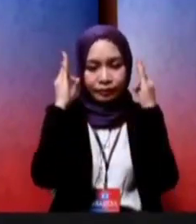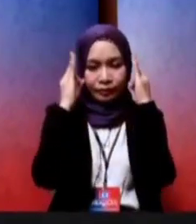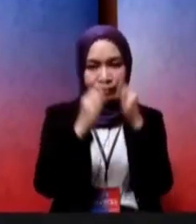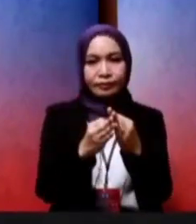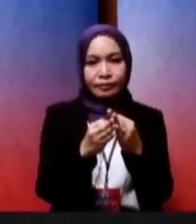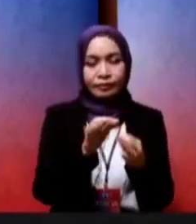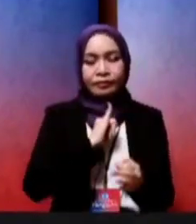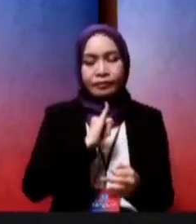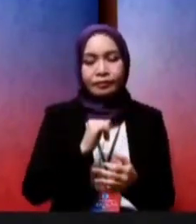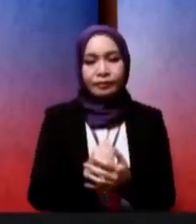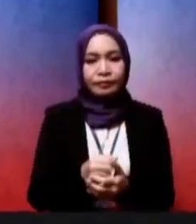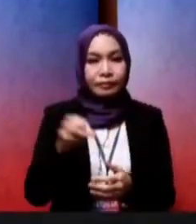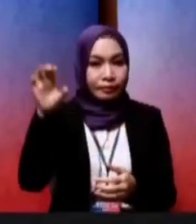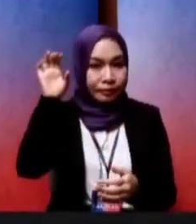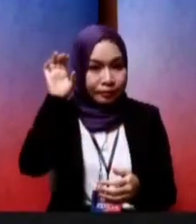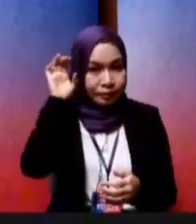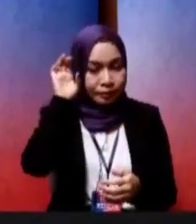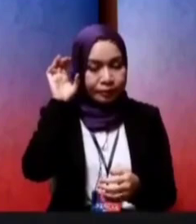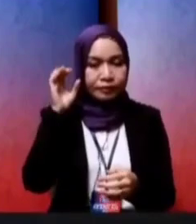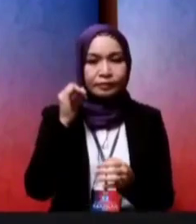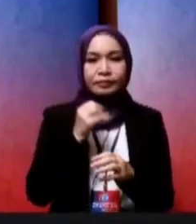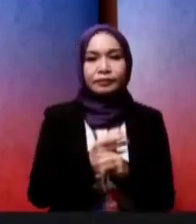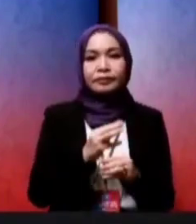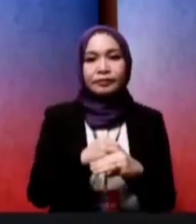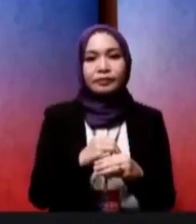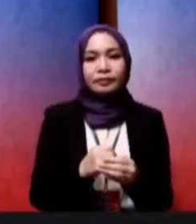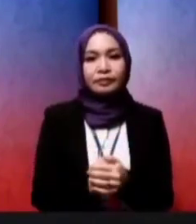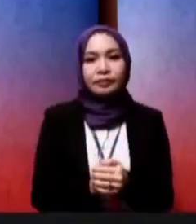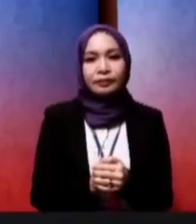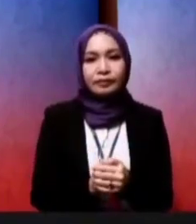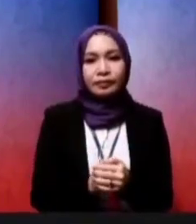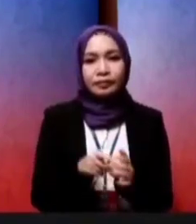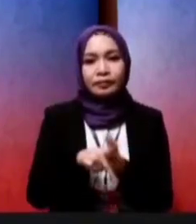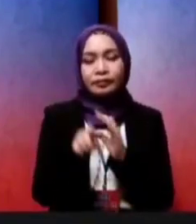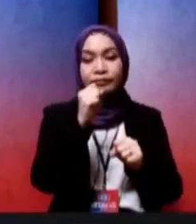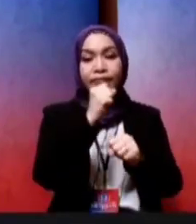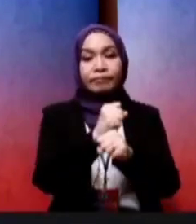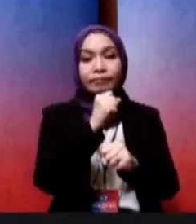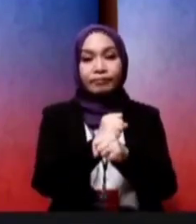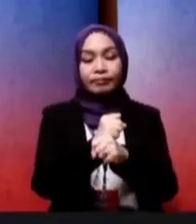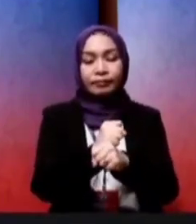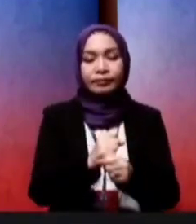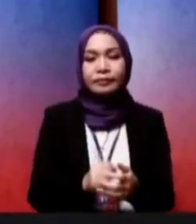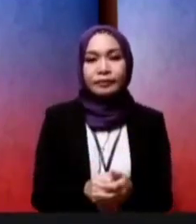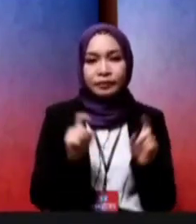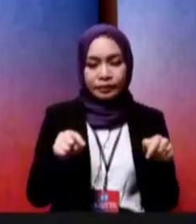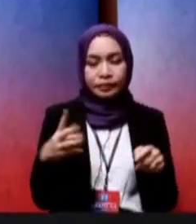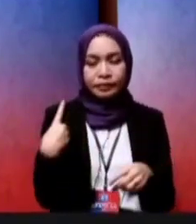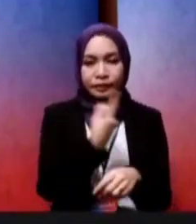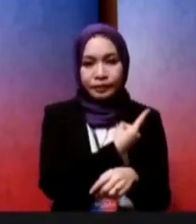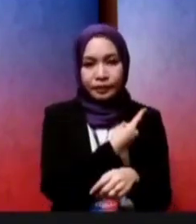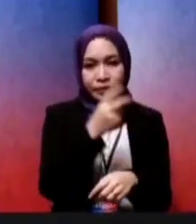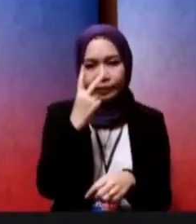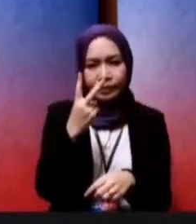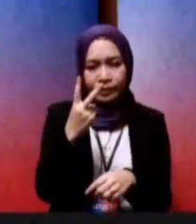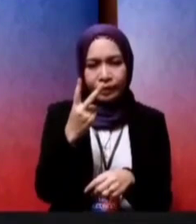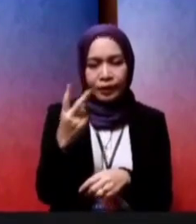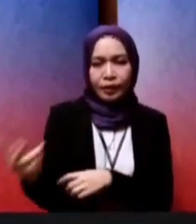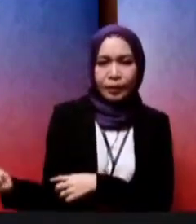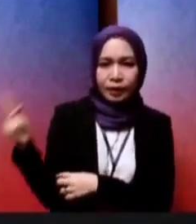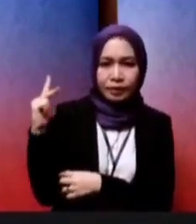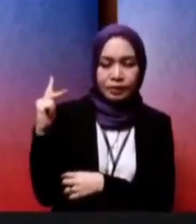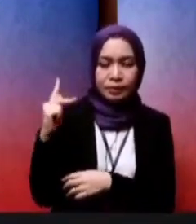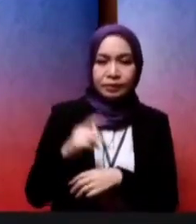kebajikan golongan pekerja dalam negara ini harus kita perkasakan khusus orang bekerja sendiri ramai